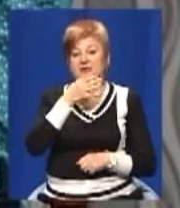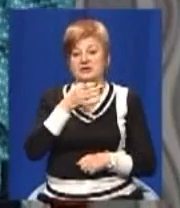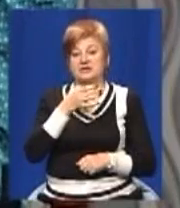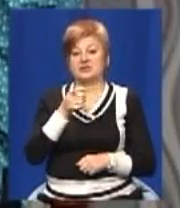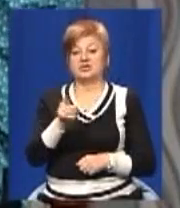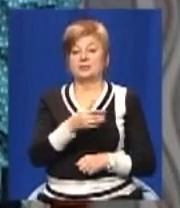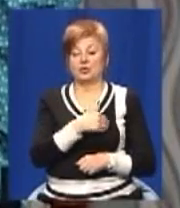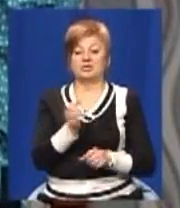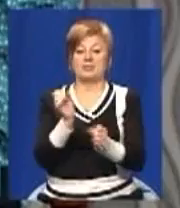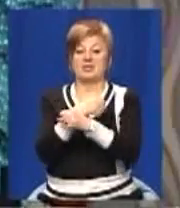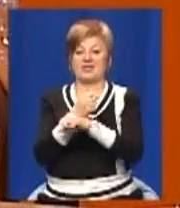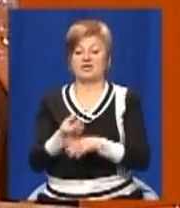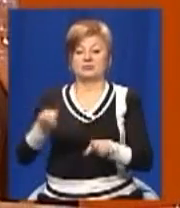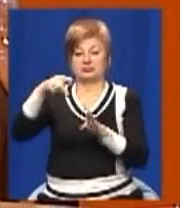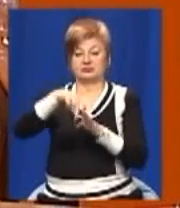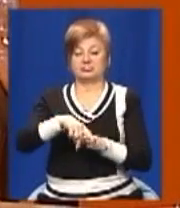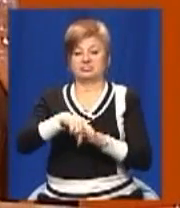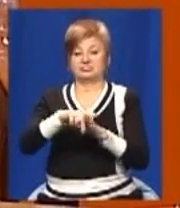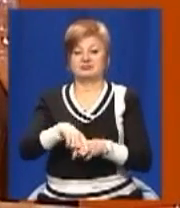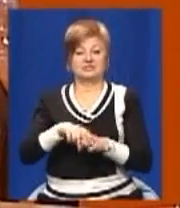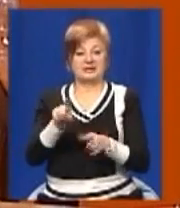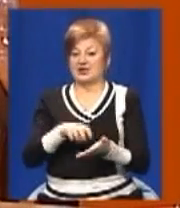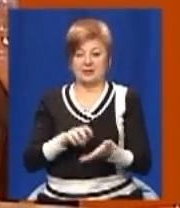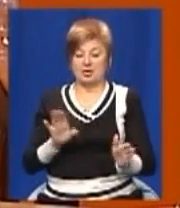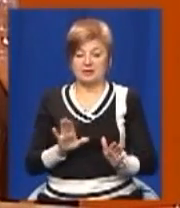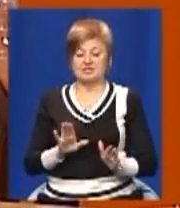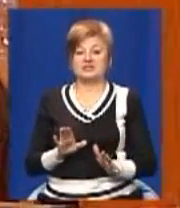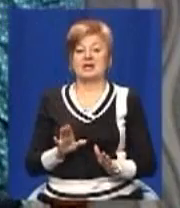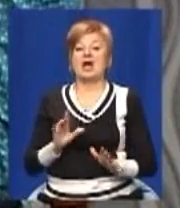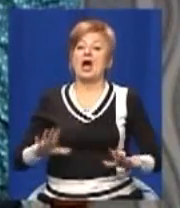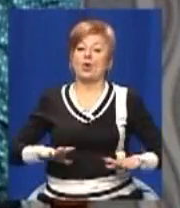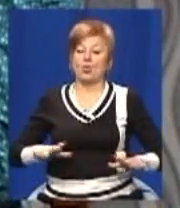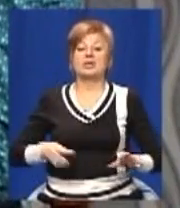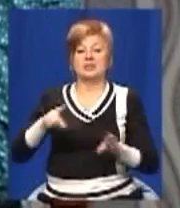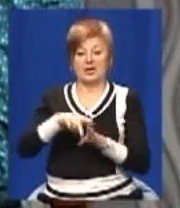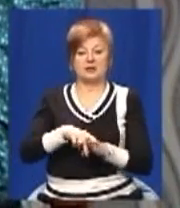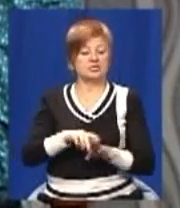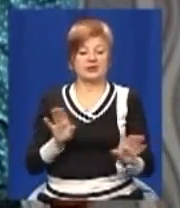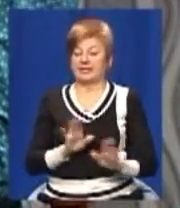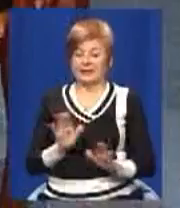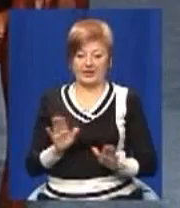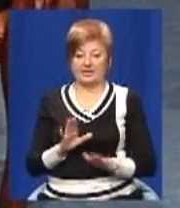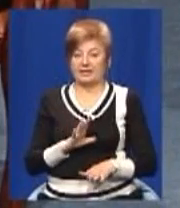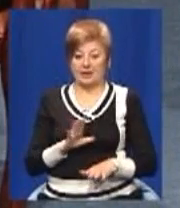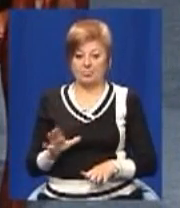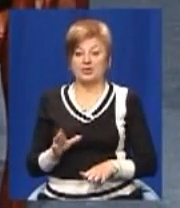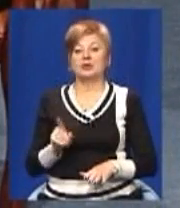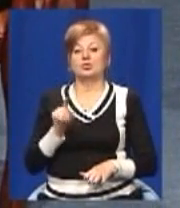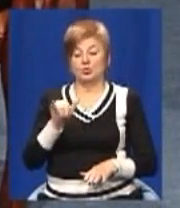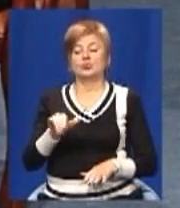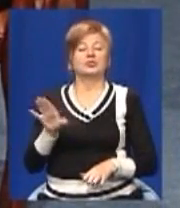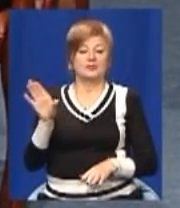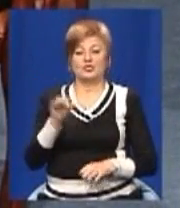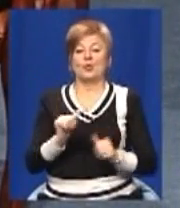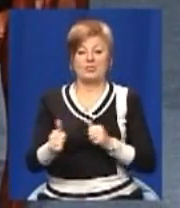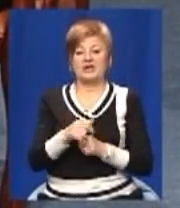А ти б хотів покататися на верблюді? Так. Не боїшся верблюдів? Ні. А на конячках ти катався? Ні. Ну, тоді в тебе ще все